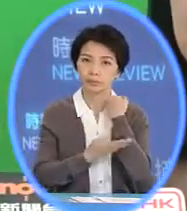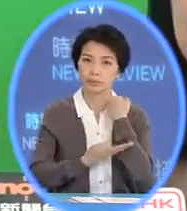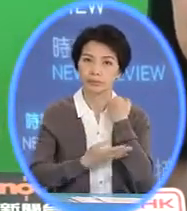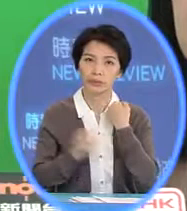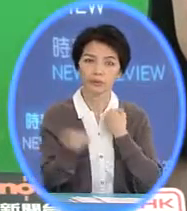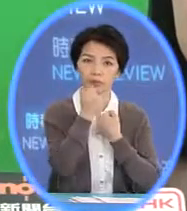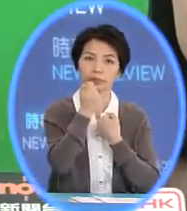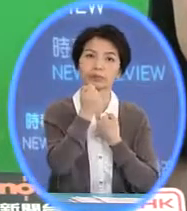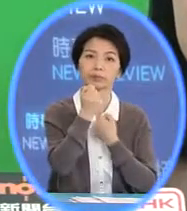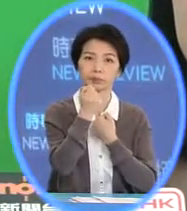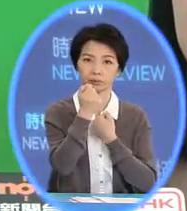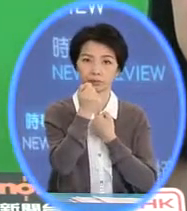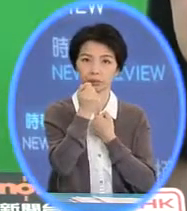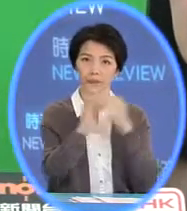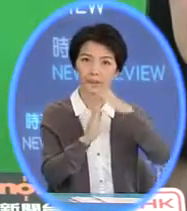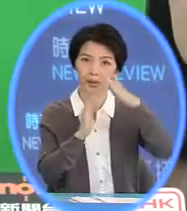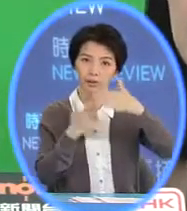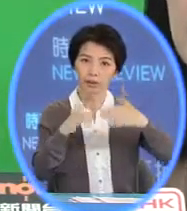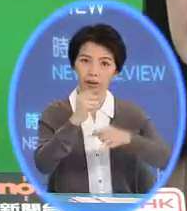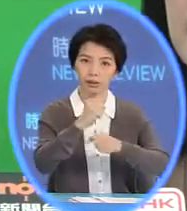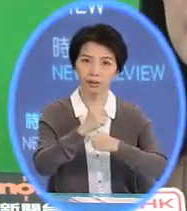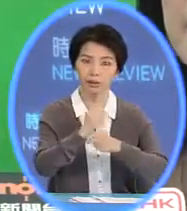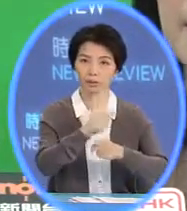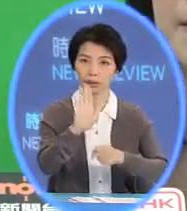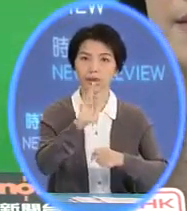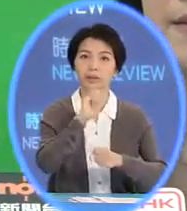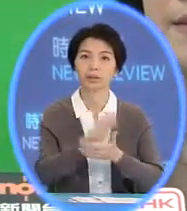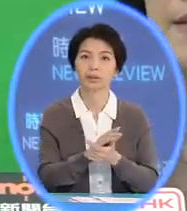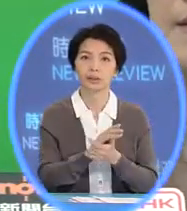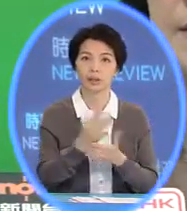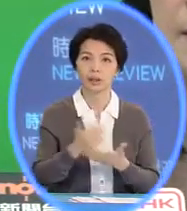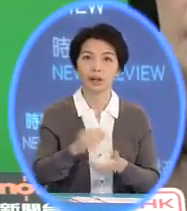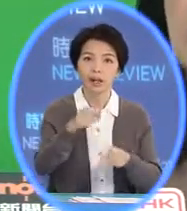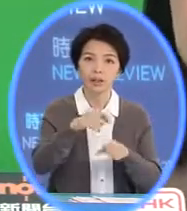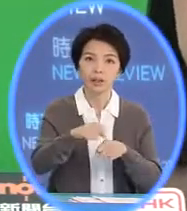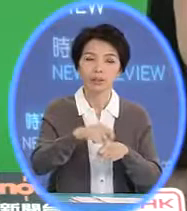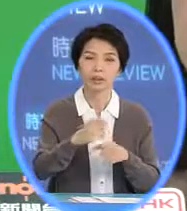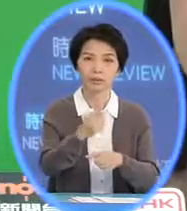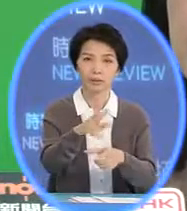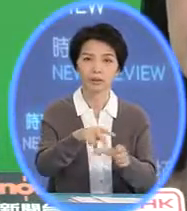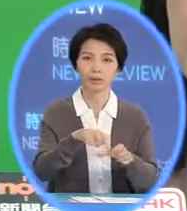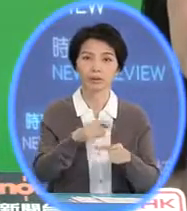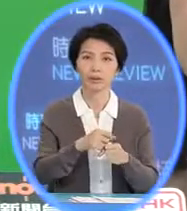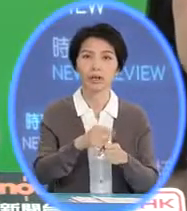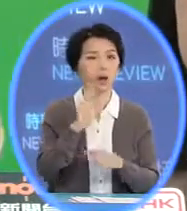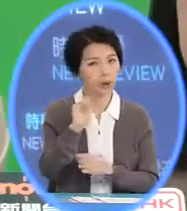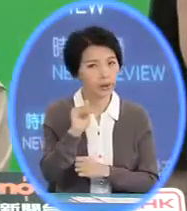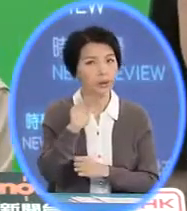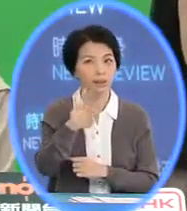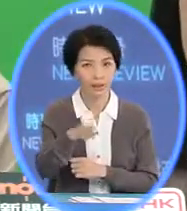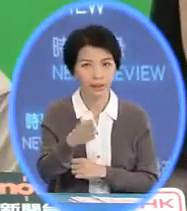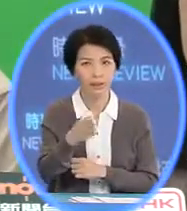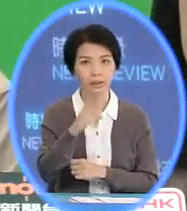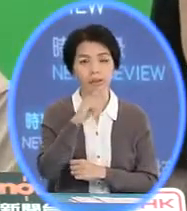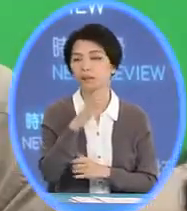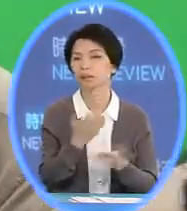刻咧係叫停工，同埋即刻咧就可以有啲規例就話唔好扣人工啊停工，即係呢啲可以得嘅。但係即係老實講，而家已